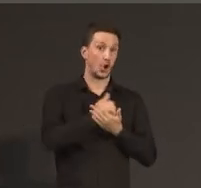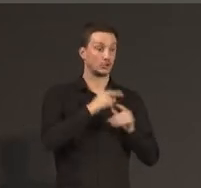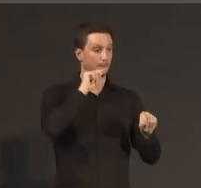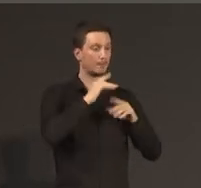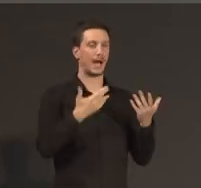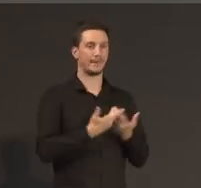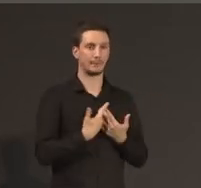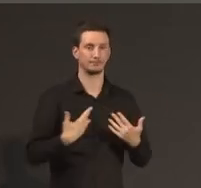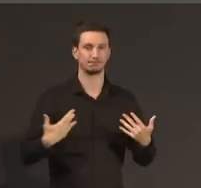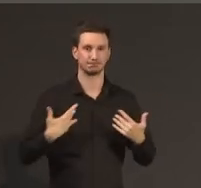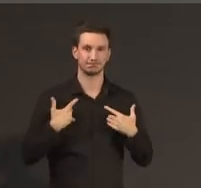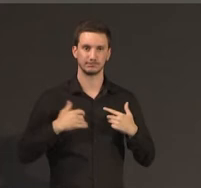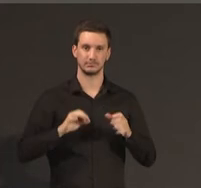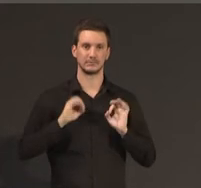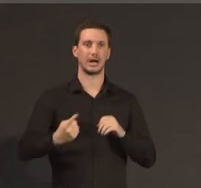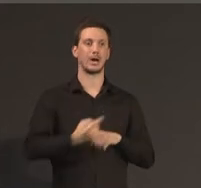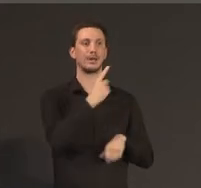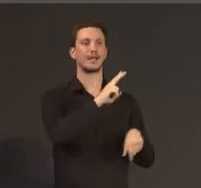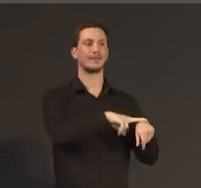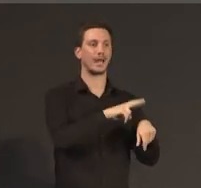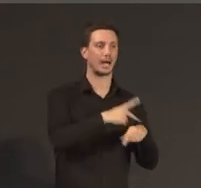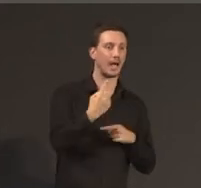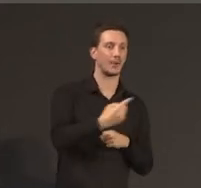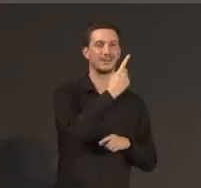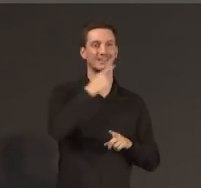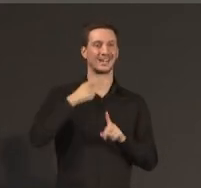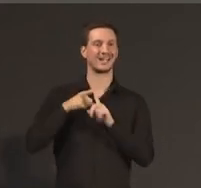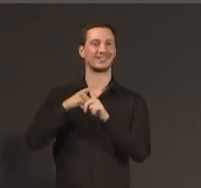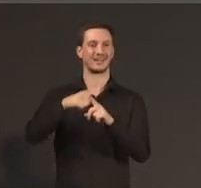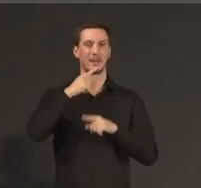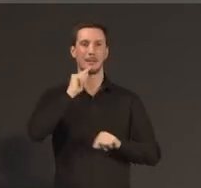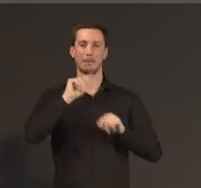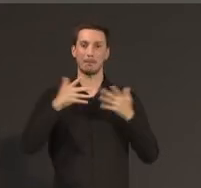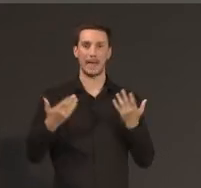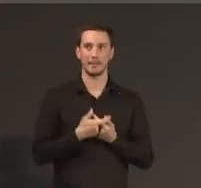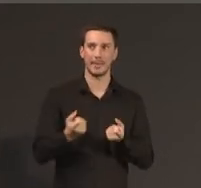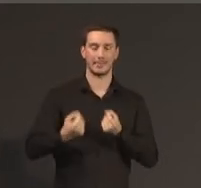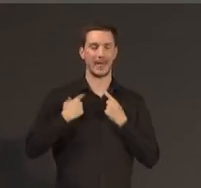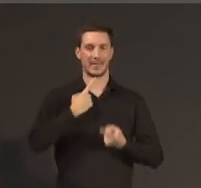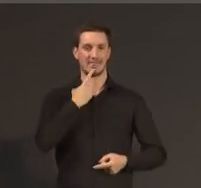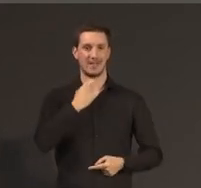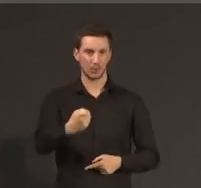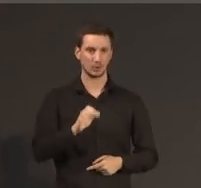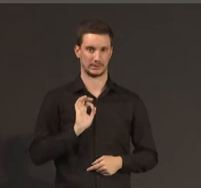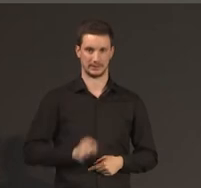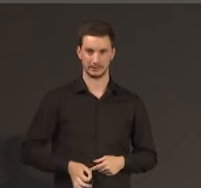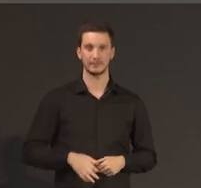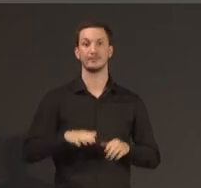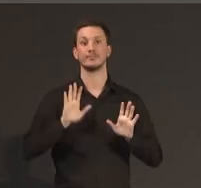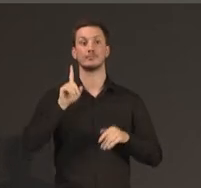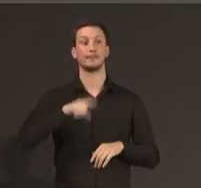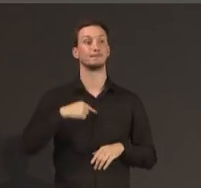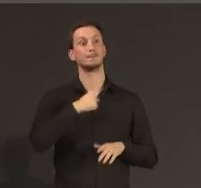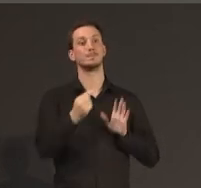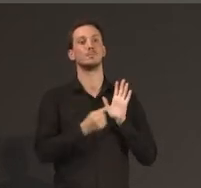pandèmia. Algunes de les delegades, delegats, han fet referència a la pandèmia, que ens ho ha posat molt difícil. En aquest punt volia